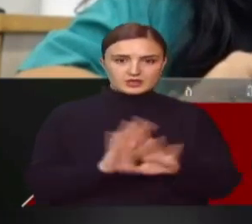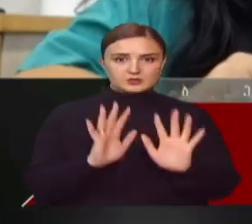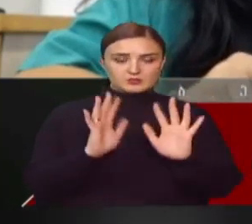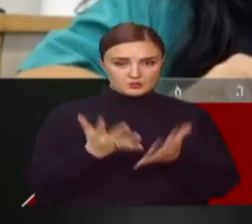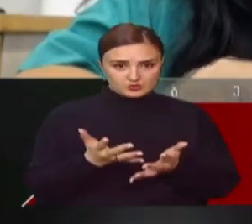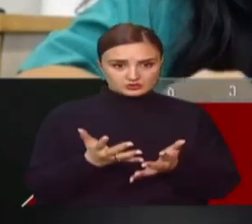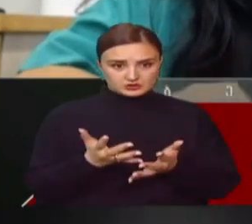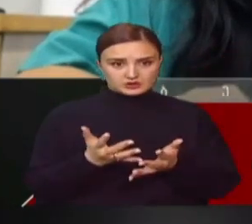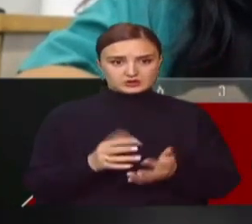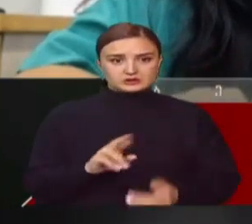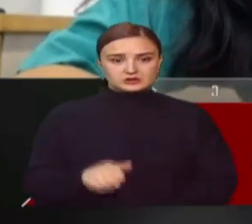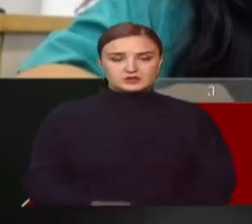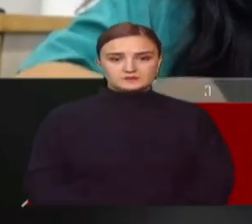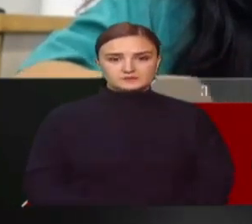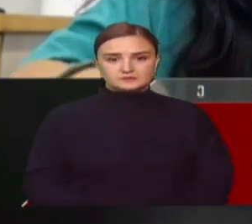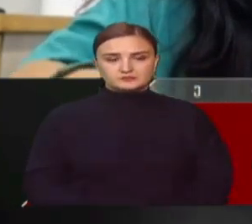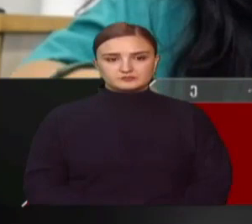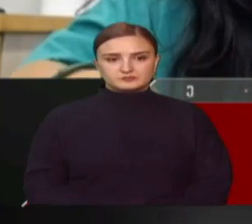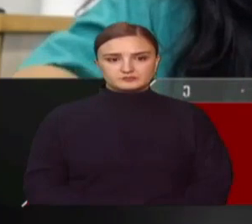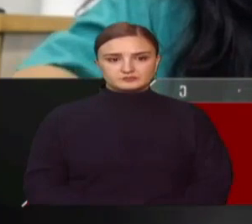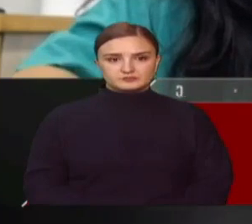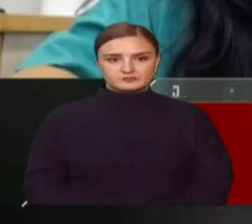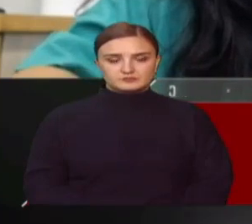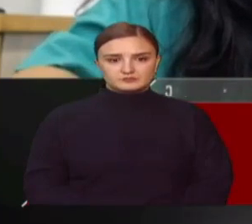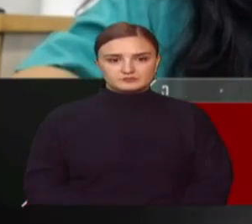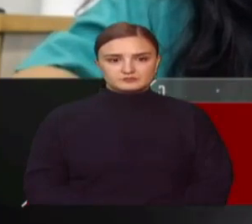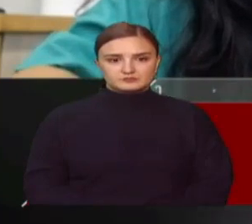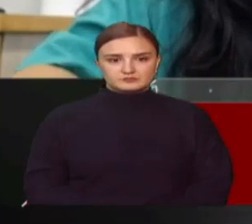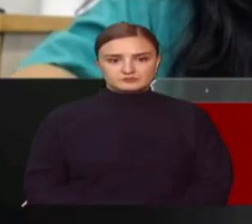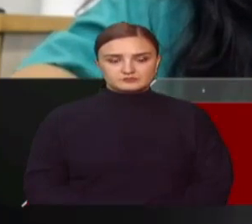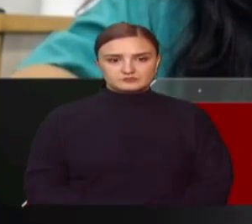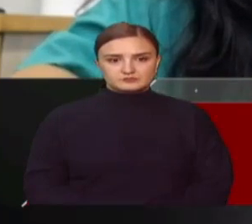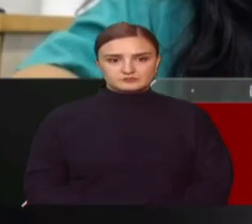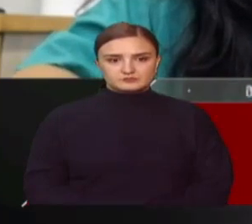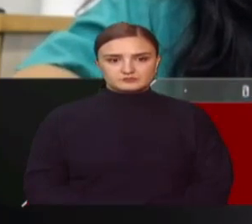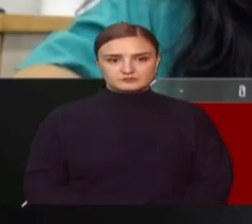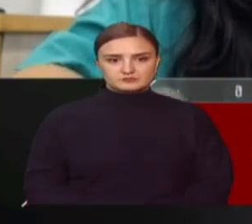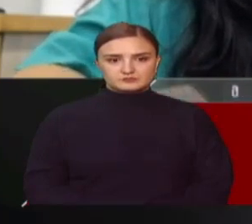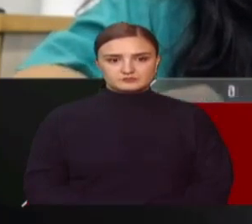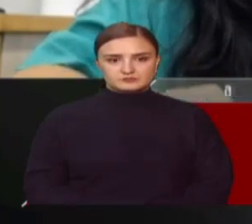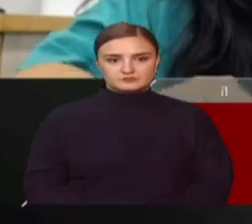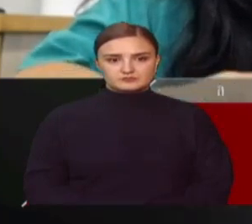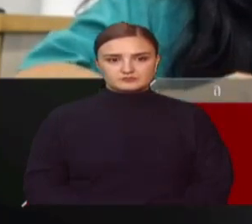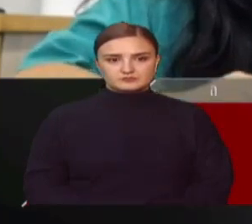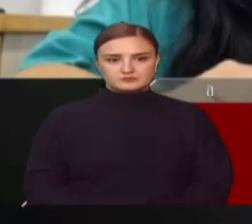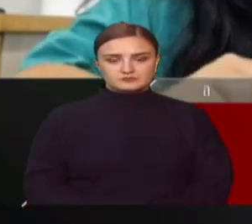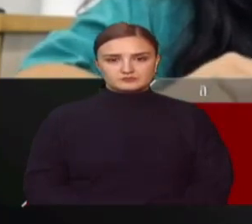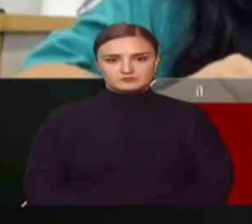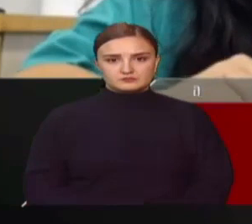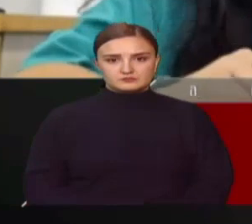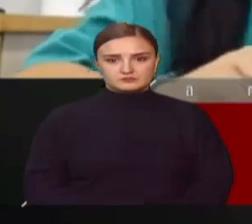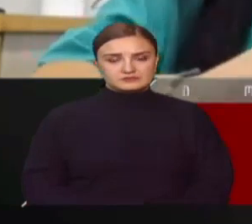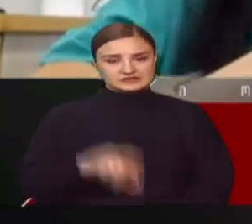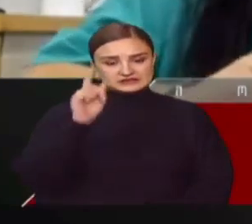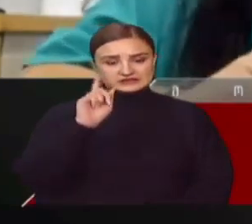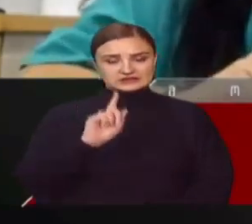მოხდა და ესე ვთქვათ, ეს დასაშვები გახდა ერთგვარი ჩავარდნა მოხდა ისრაელის